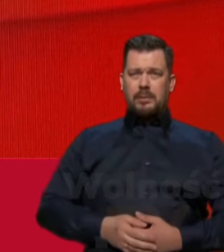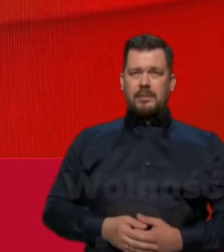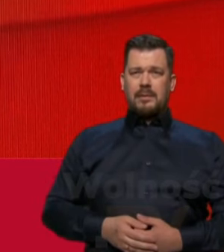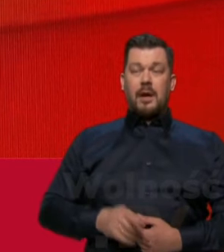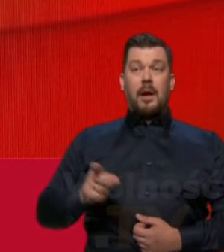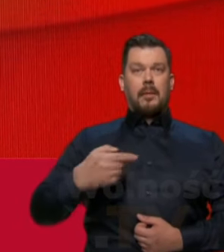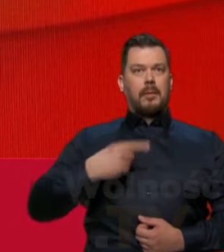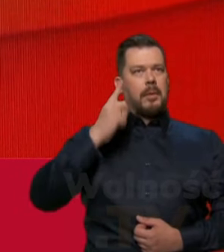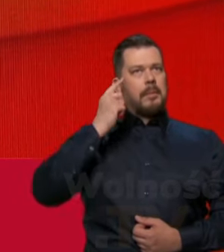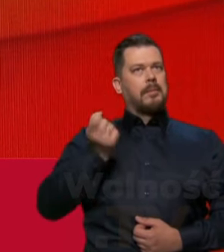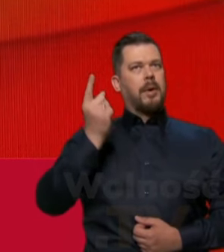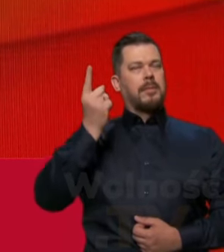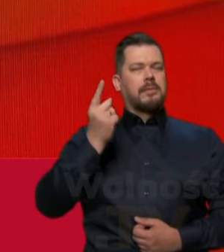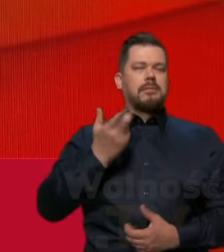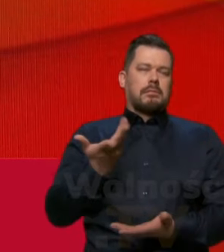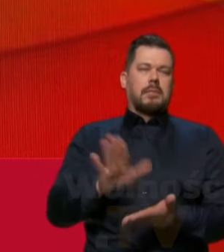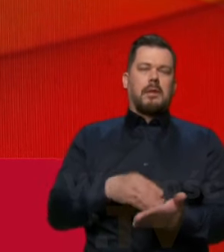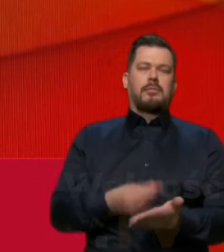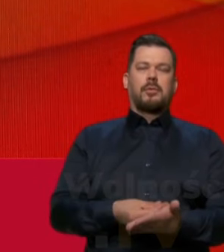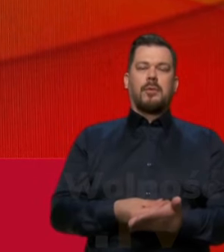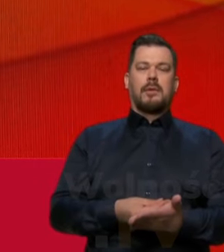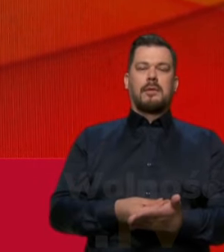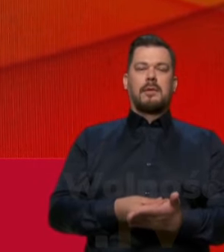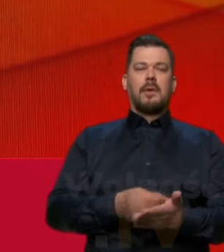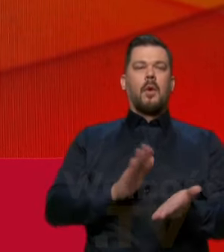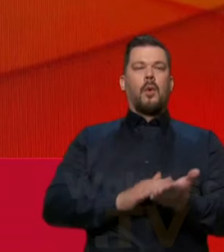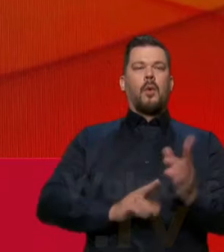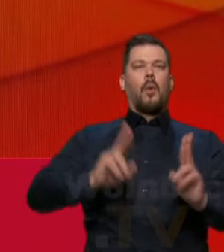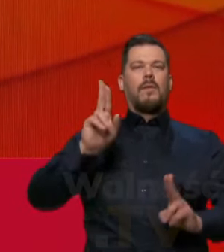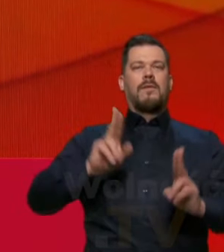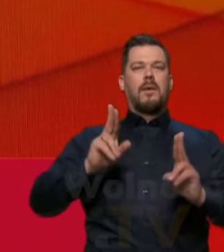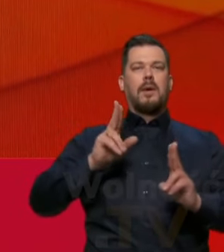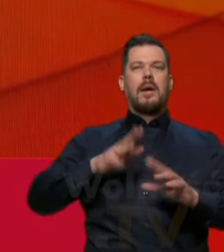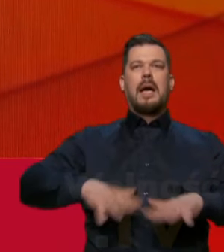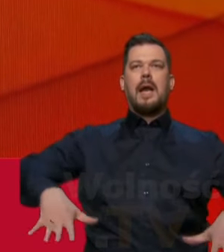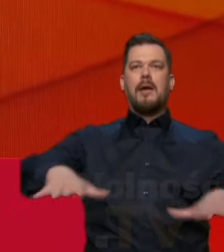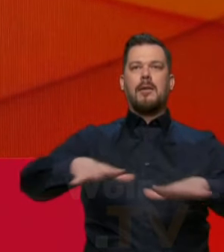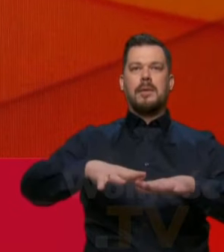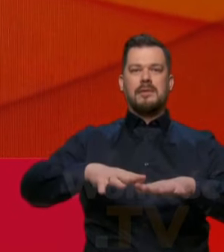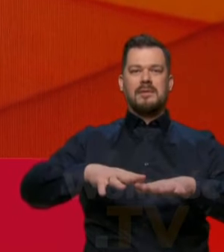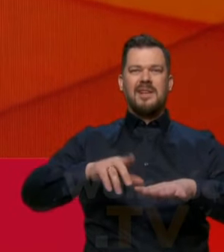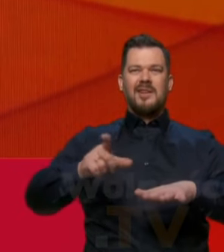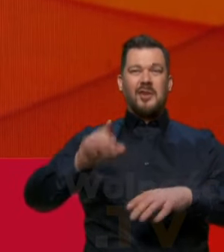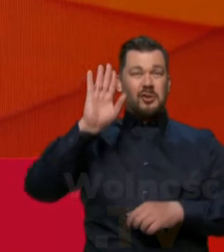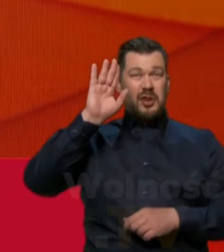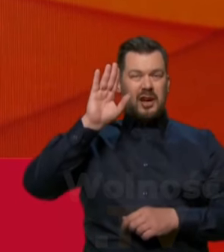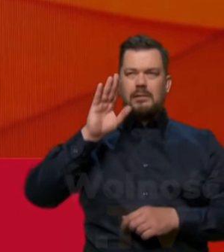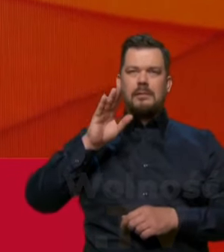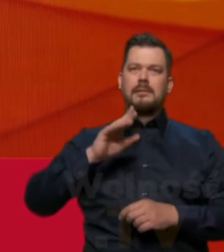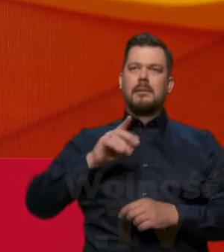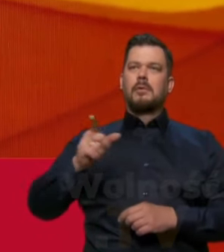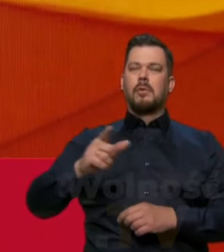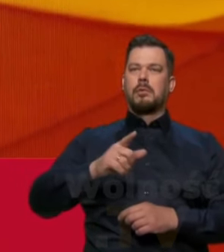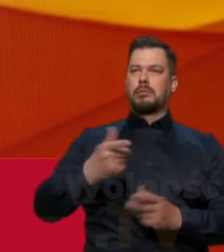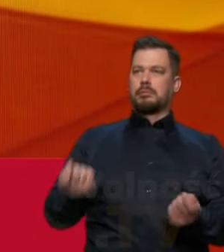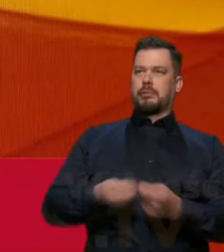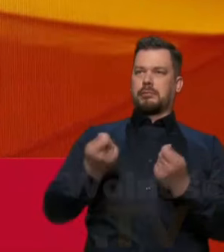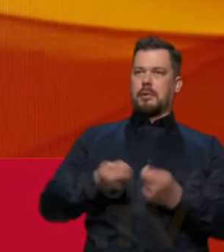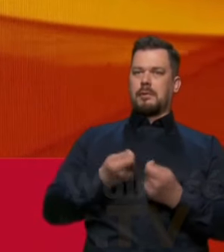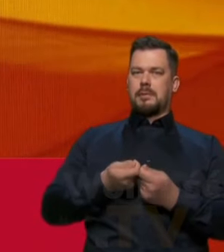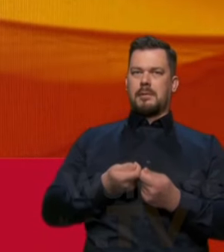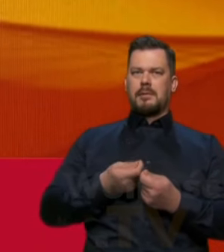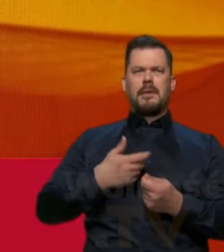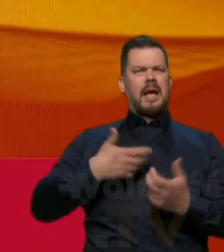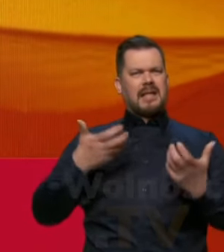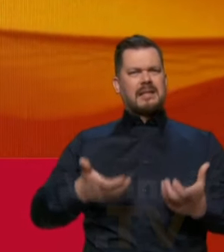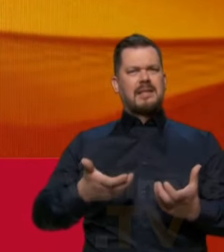sensowne pomysły, na przykład uchwała krajobrazowa, żeby skończyć z Szyldozą, pan i pana koledzy blokowali. Chcieliśmy